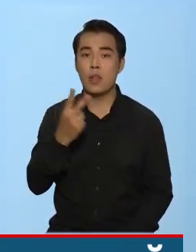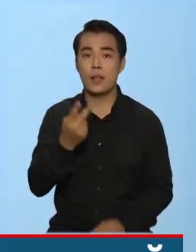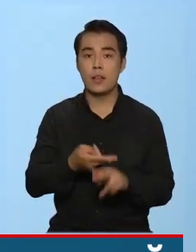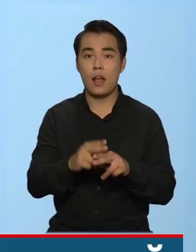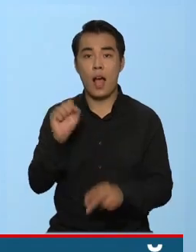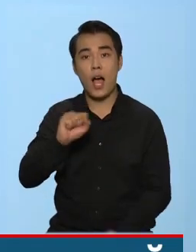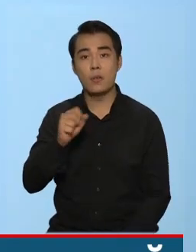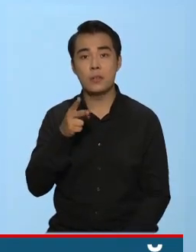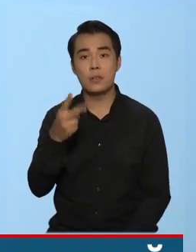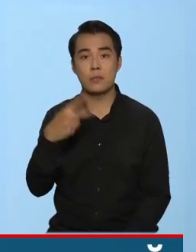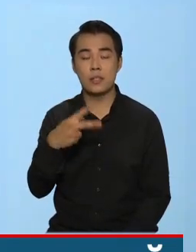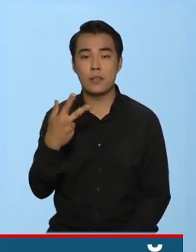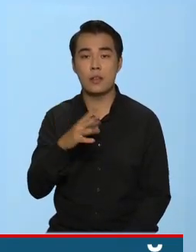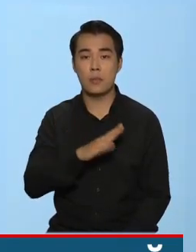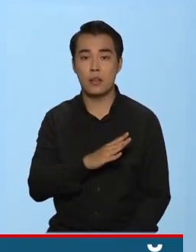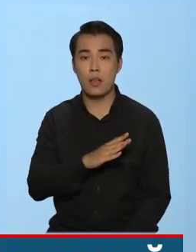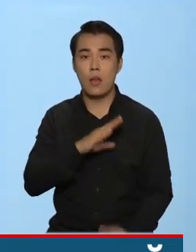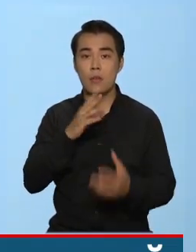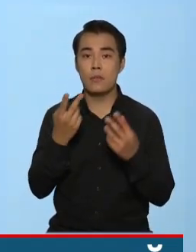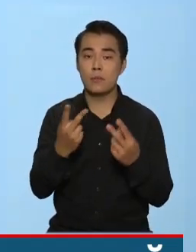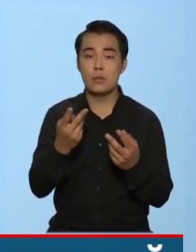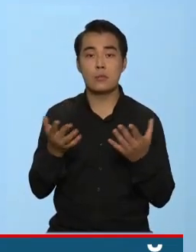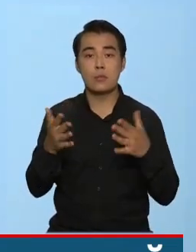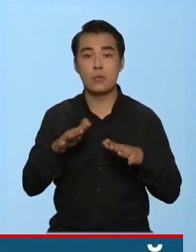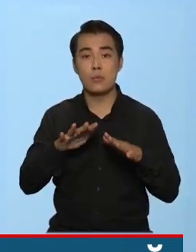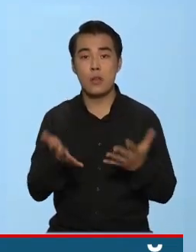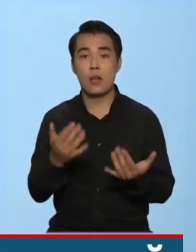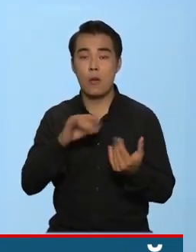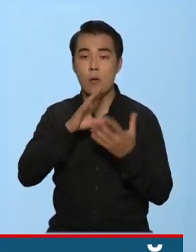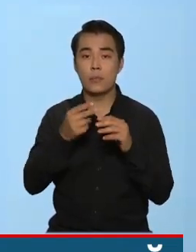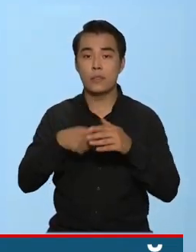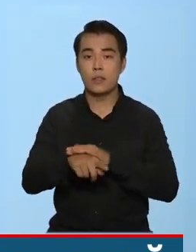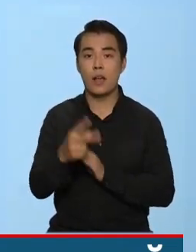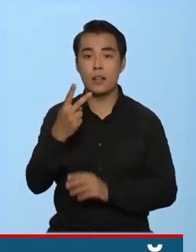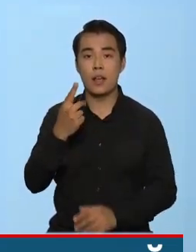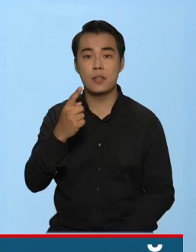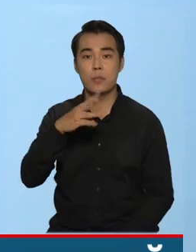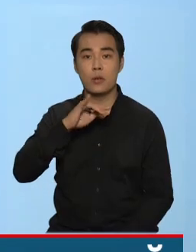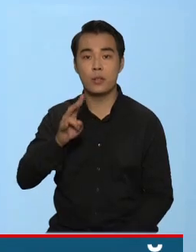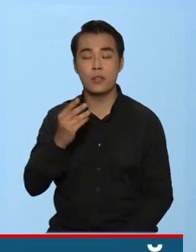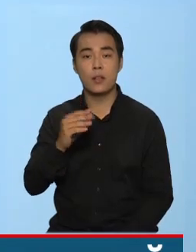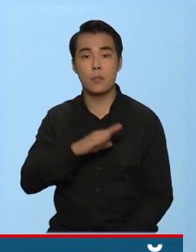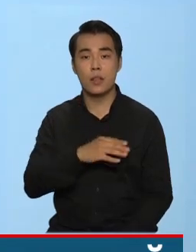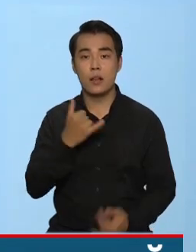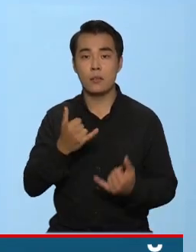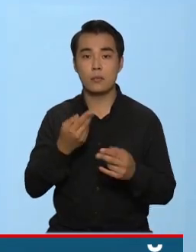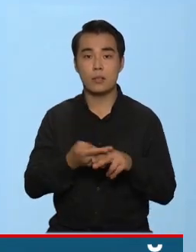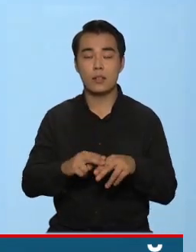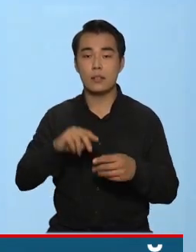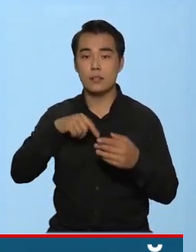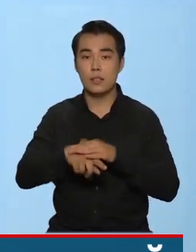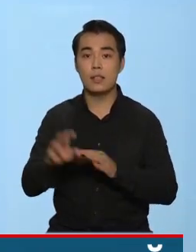в августе 2023. В обоих случаях сумма сделки составляла 1 миллион тенге. Факты зарегистрированы по